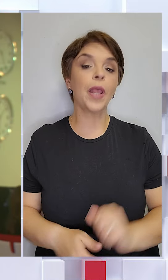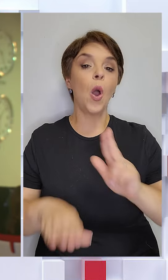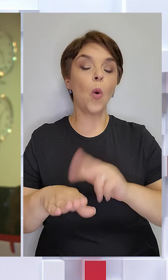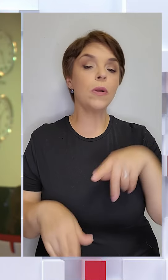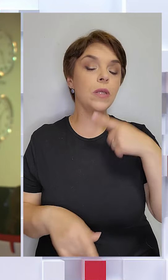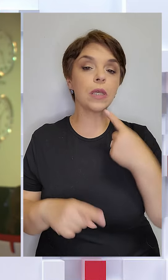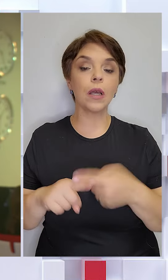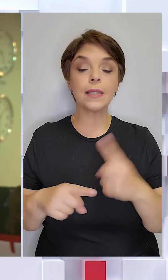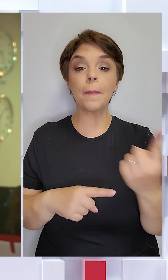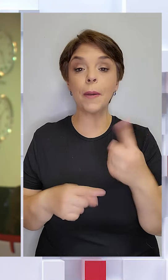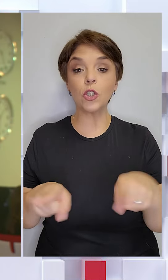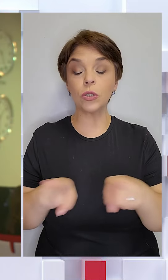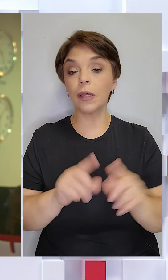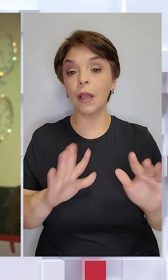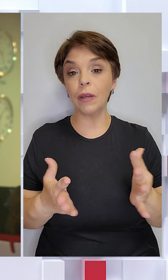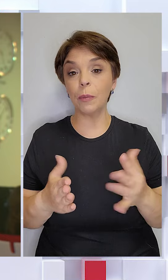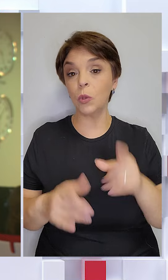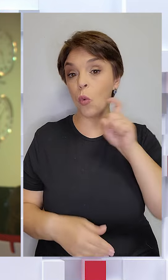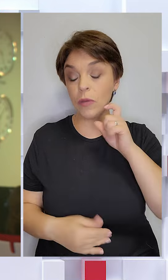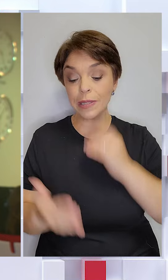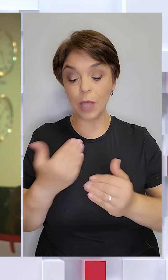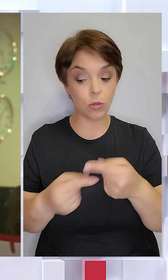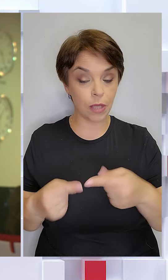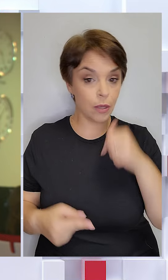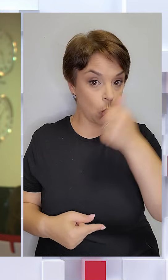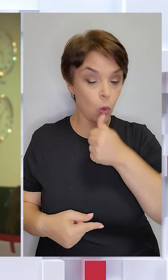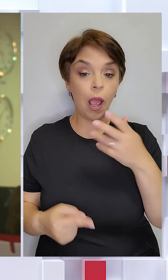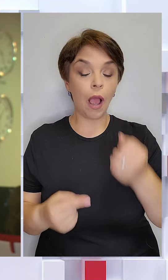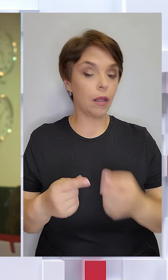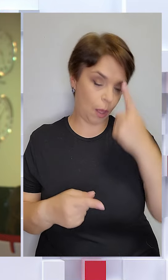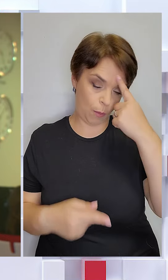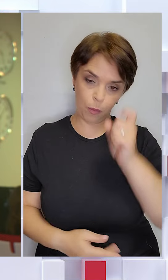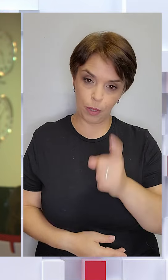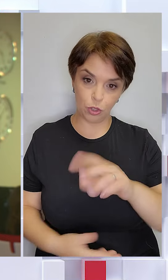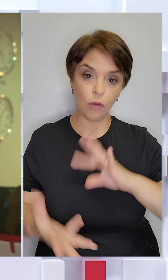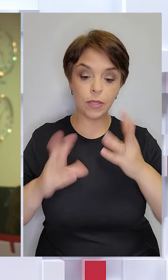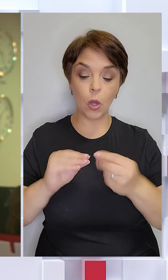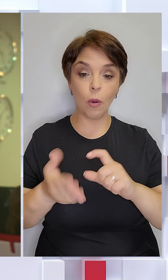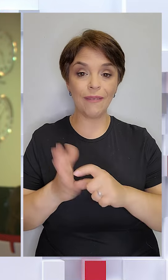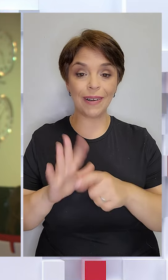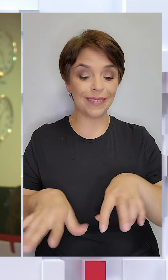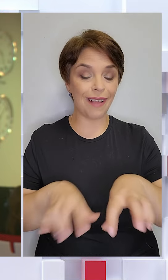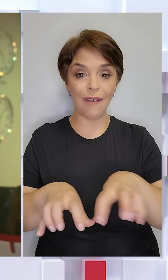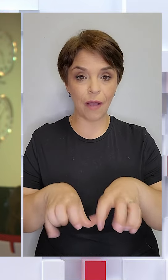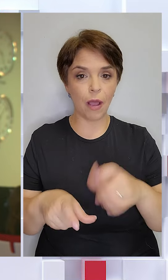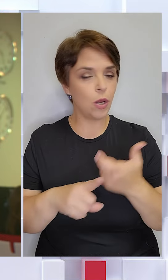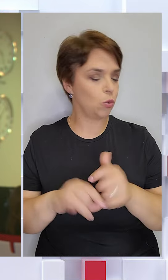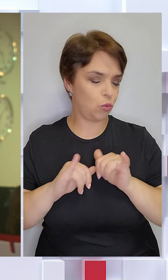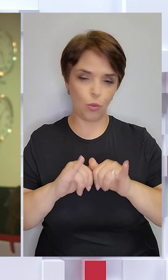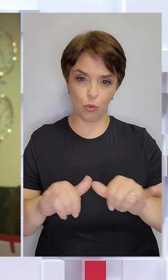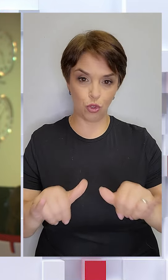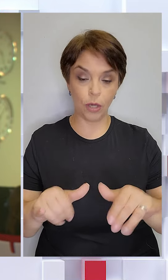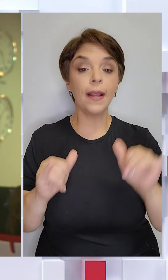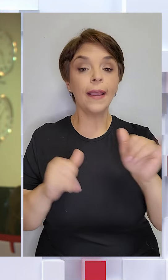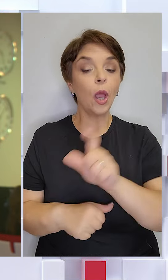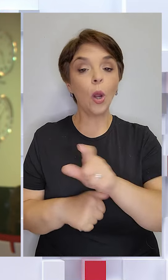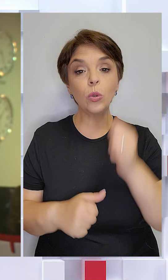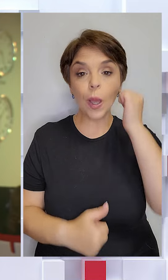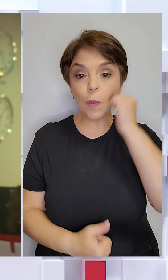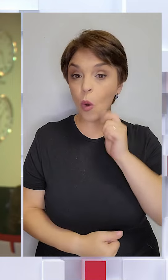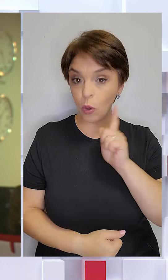поліції кажуть, це перший такий випадок у Вінниці за останні роки, але попереджають, загалом квартирні афери досить поширені, і